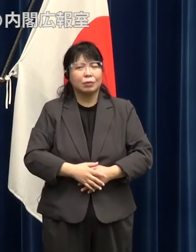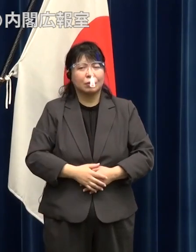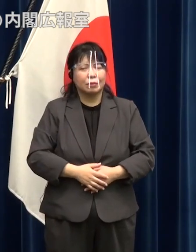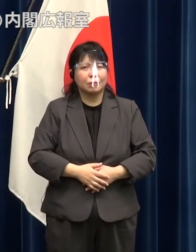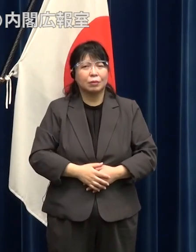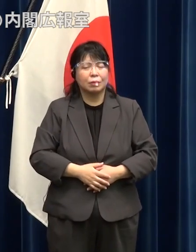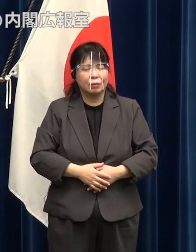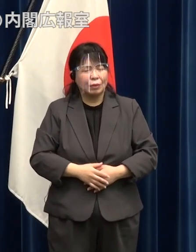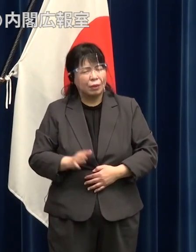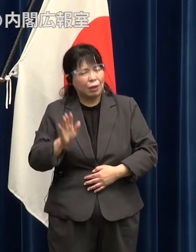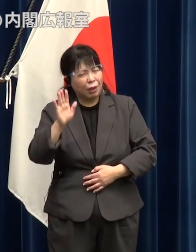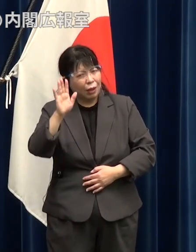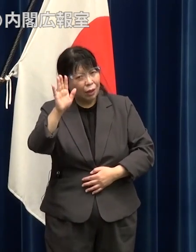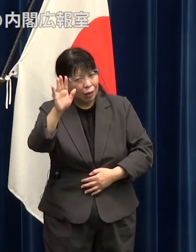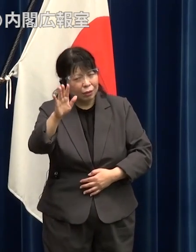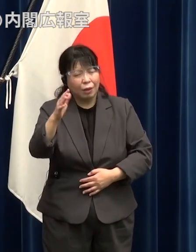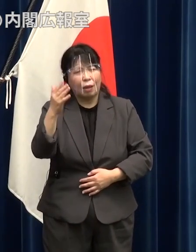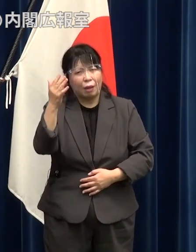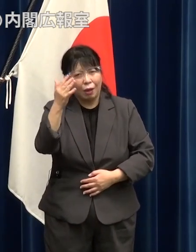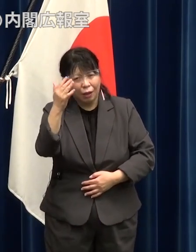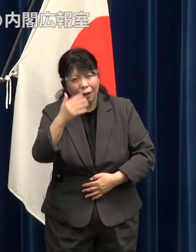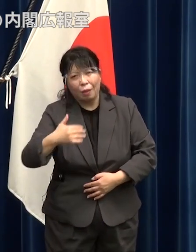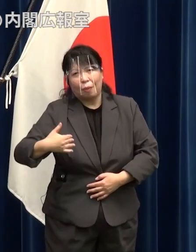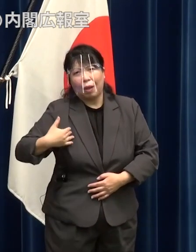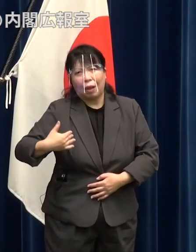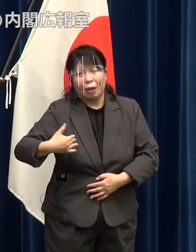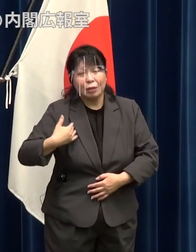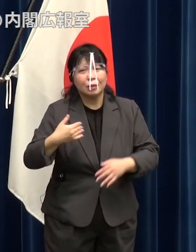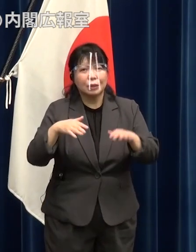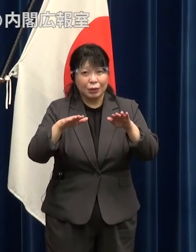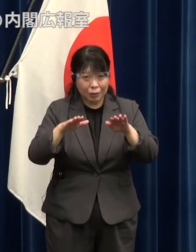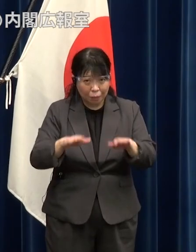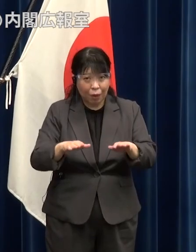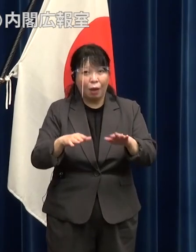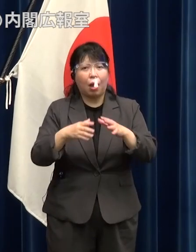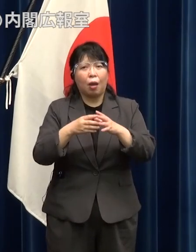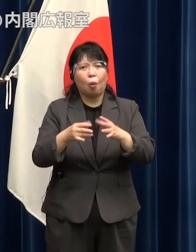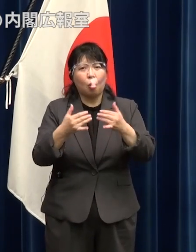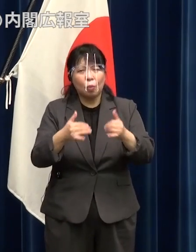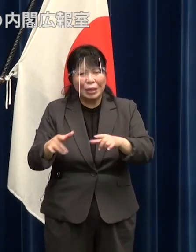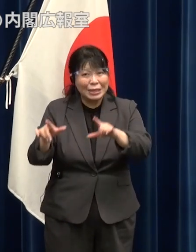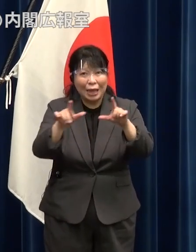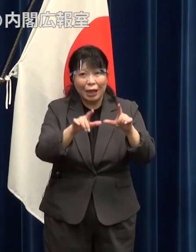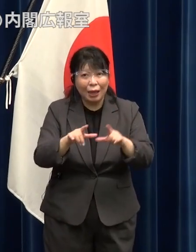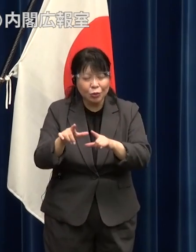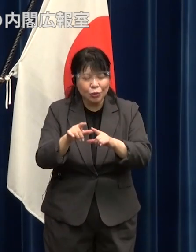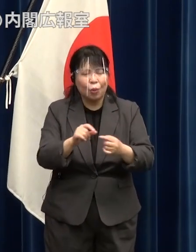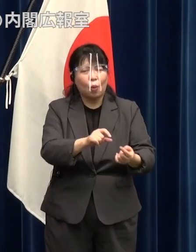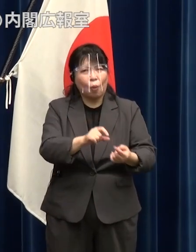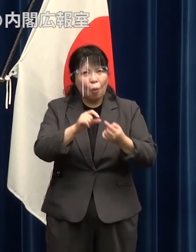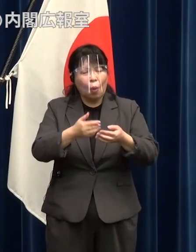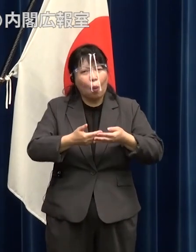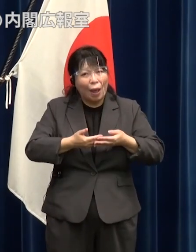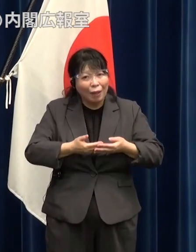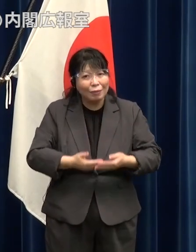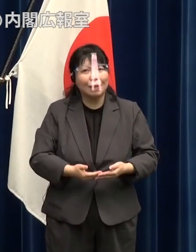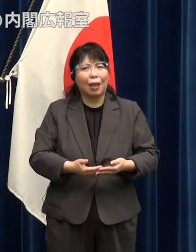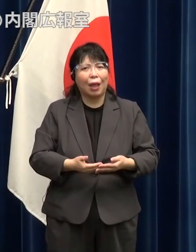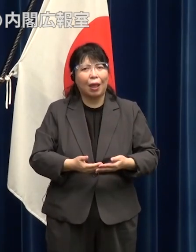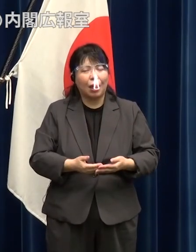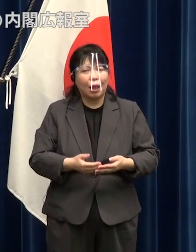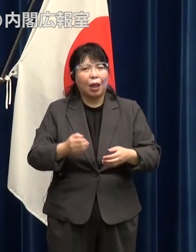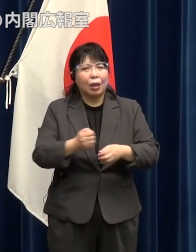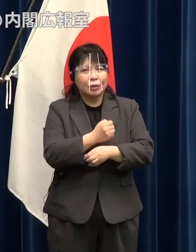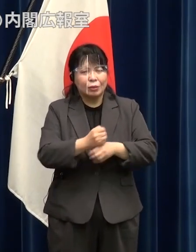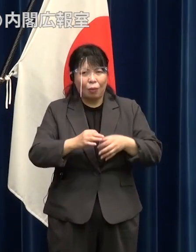きの不透明さが増す時こそ、国民生活、雇用の安定、事業継続に